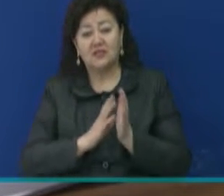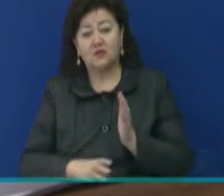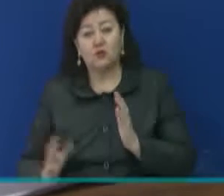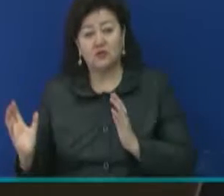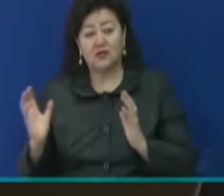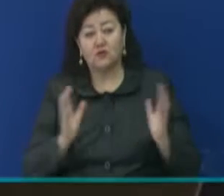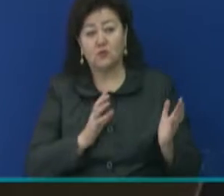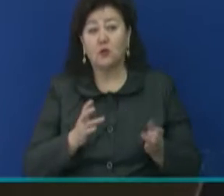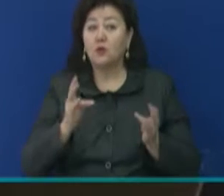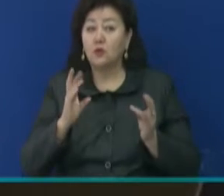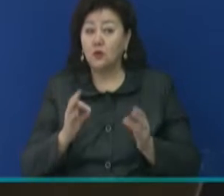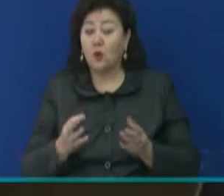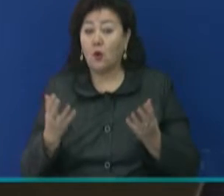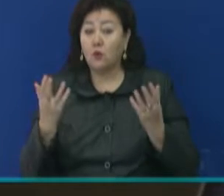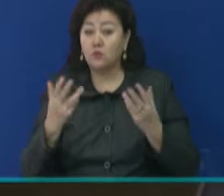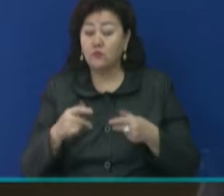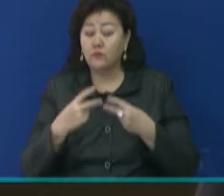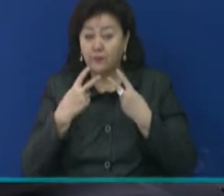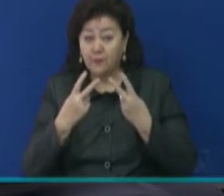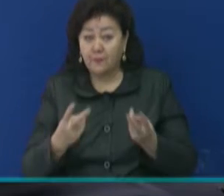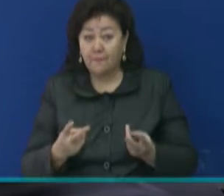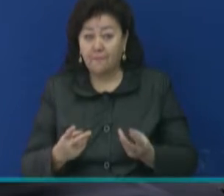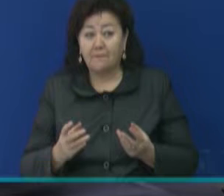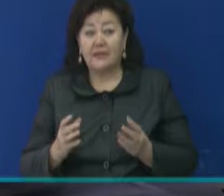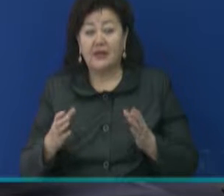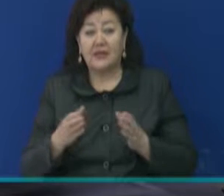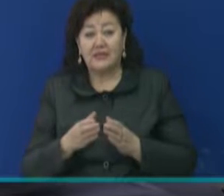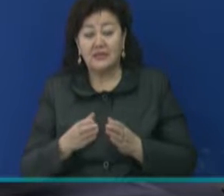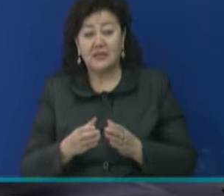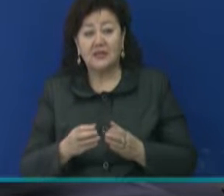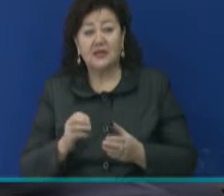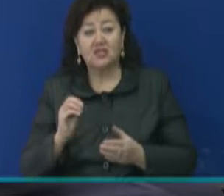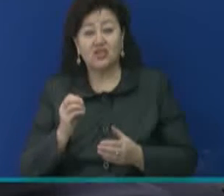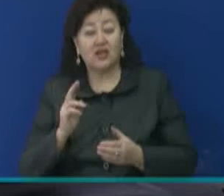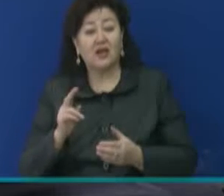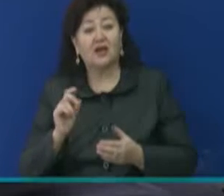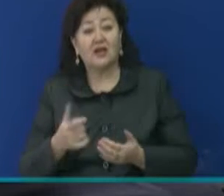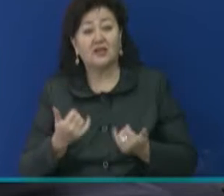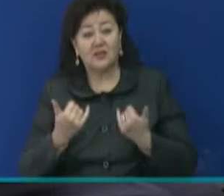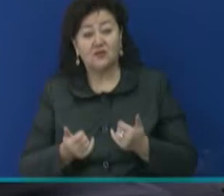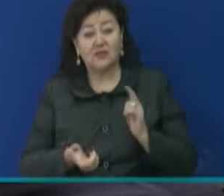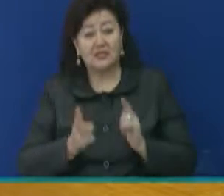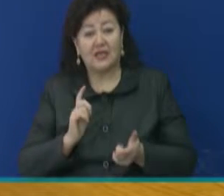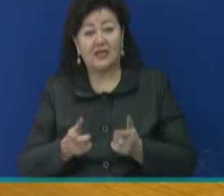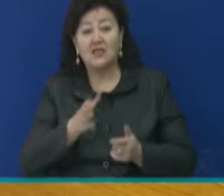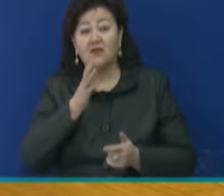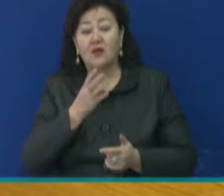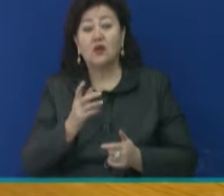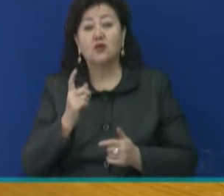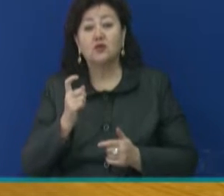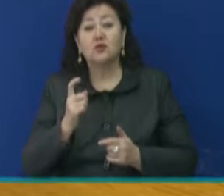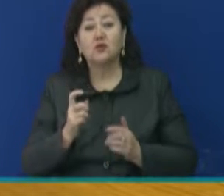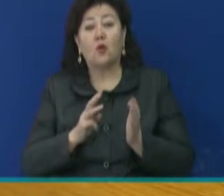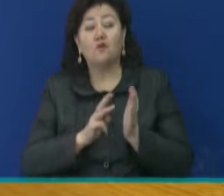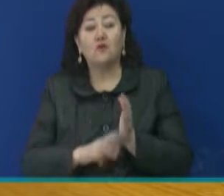автобусов однако по сведениям отдела пассажирского транспорта акимата города в настоящий момент на линию выходит всего